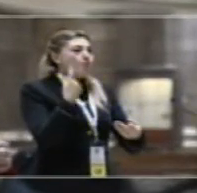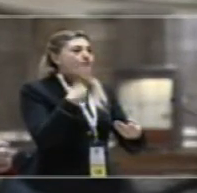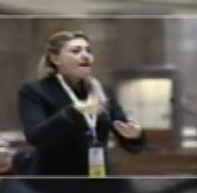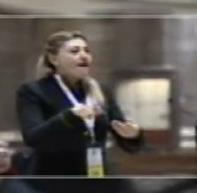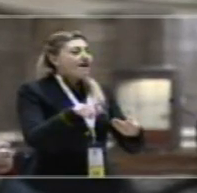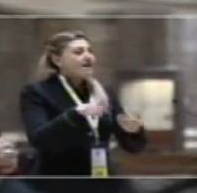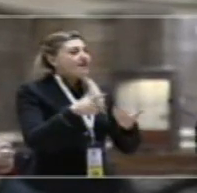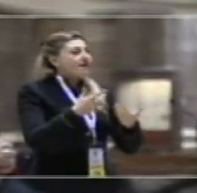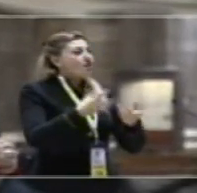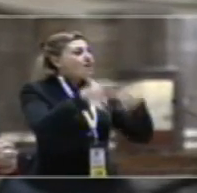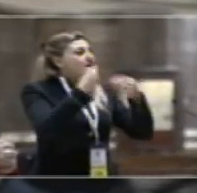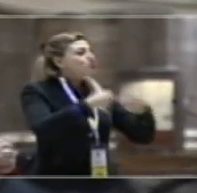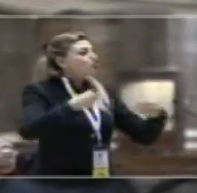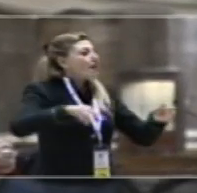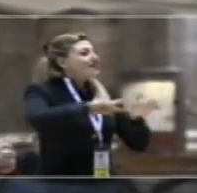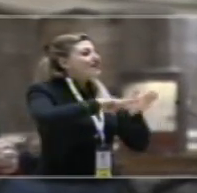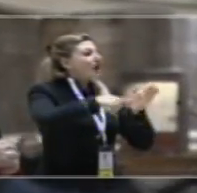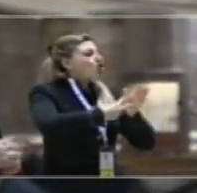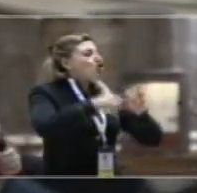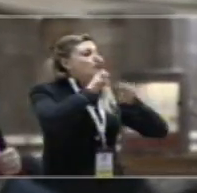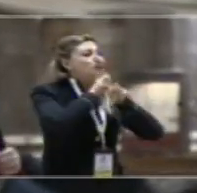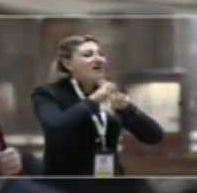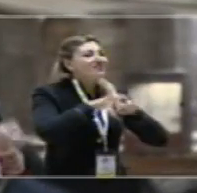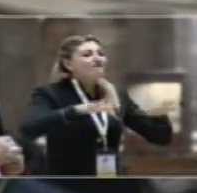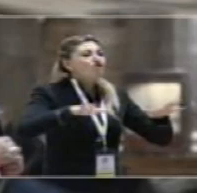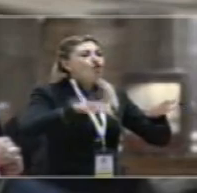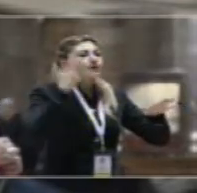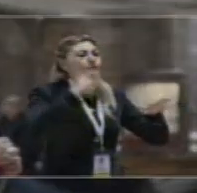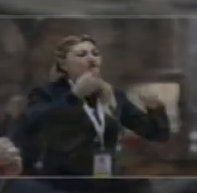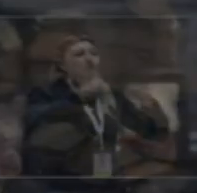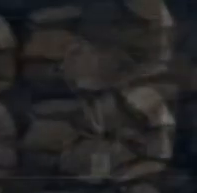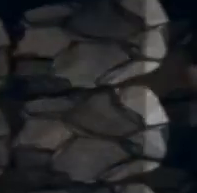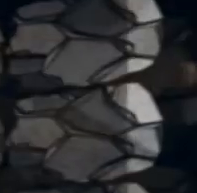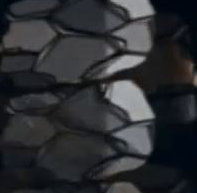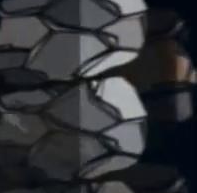questi strumenti che facilitano l'ascolto.